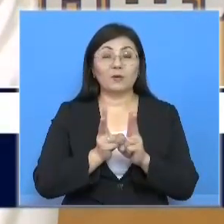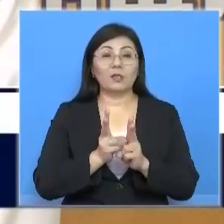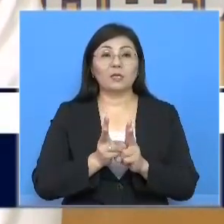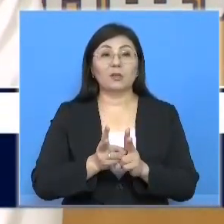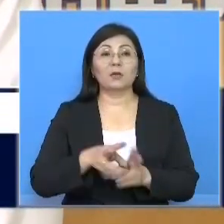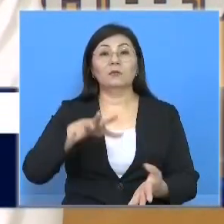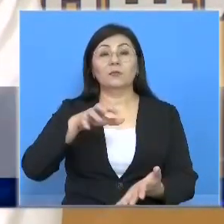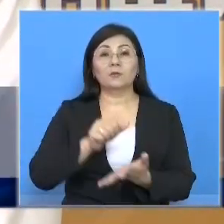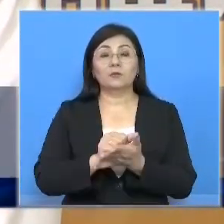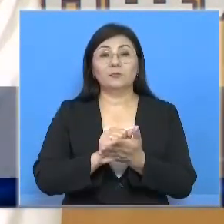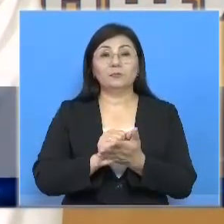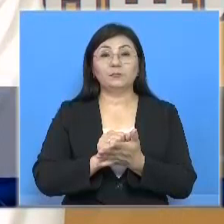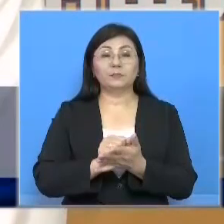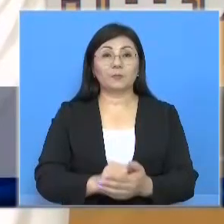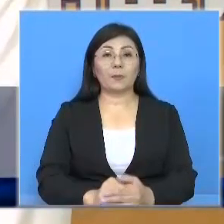отырмын.